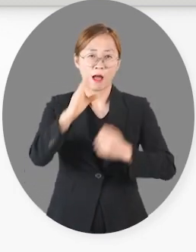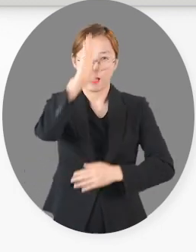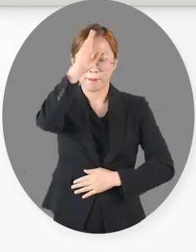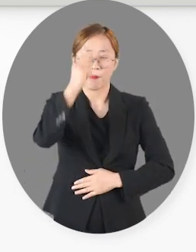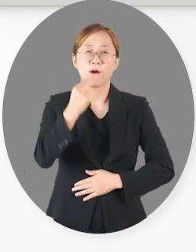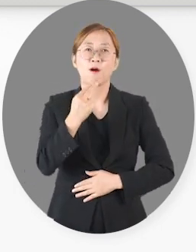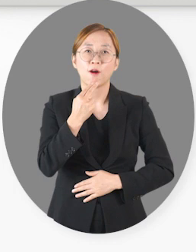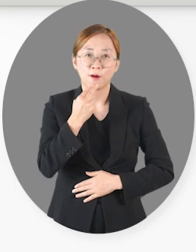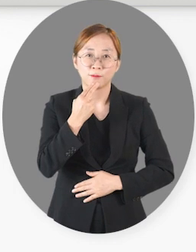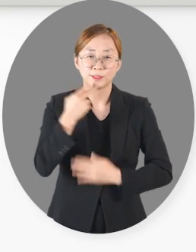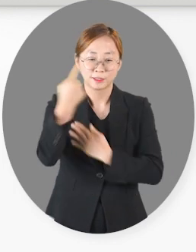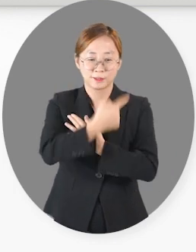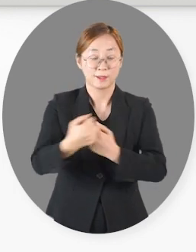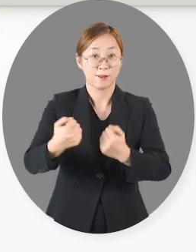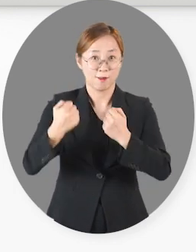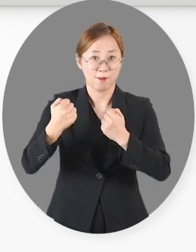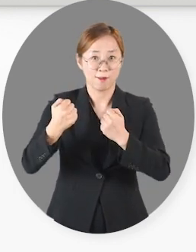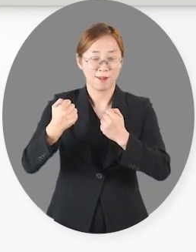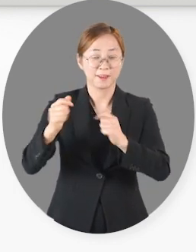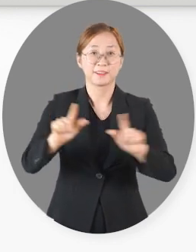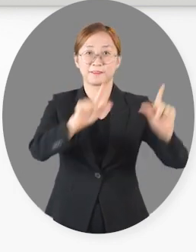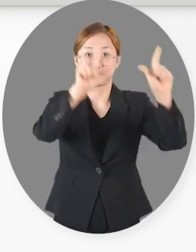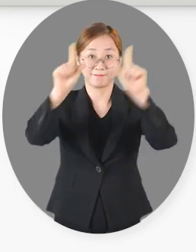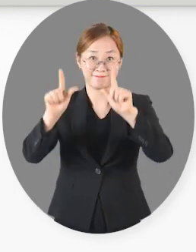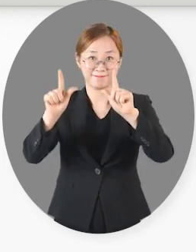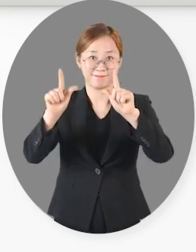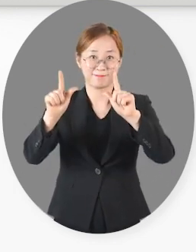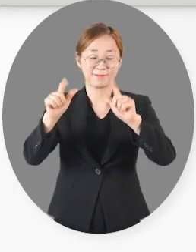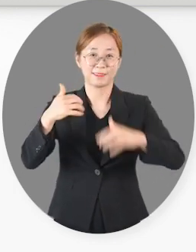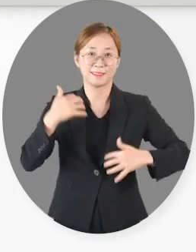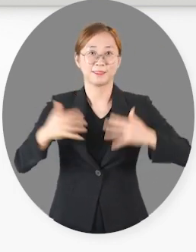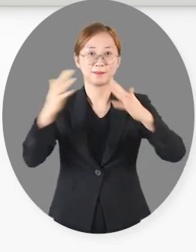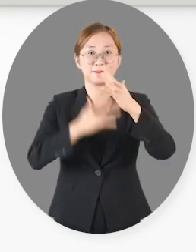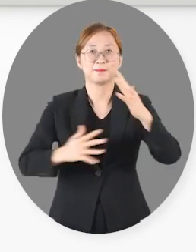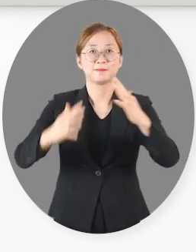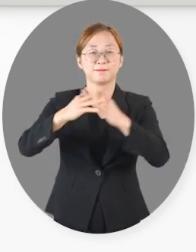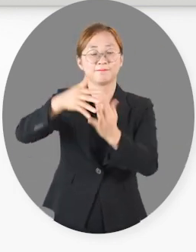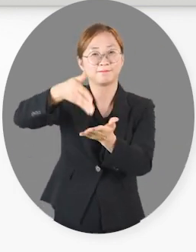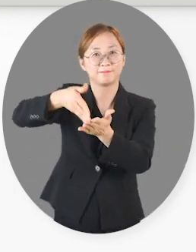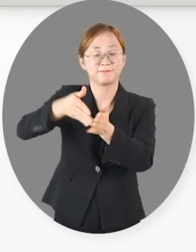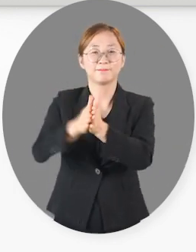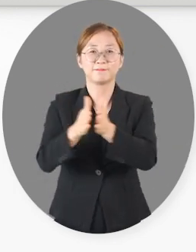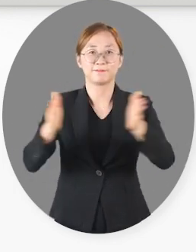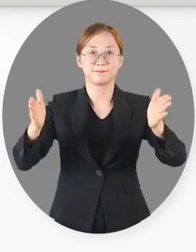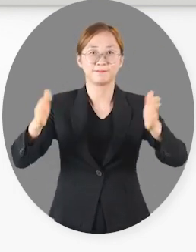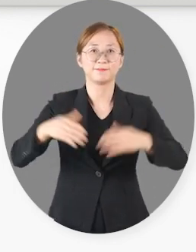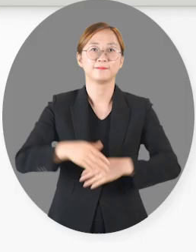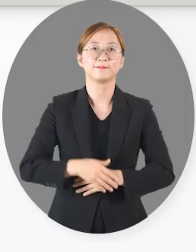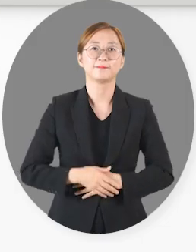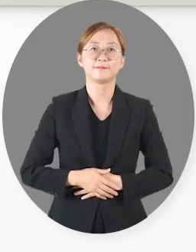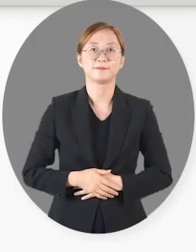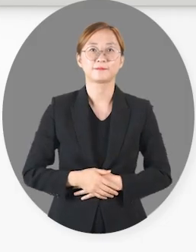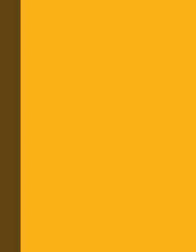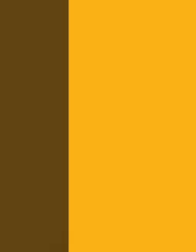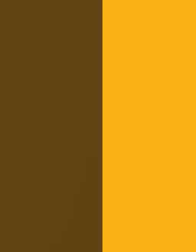모두 무더위 피해 없이 건강한 여름 보내시길 바라면서 신바람 공주 뉴스 시작합니다.